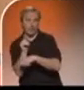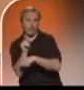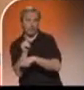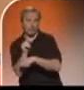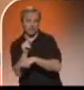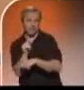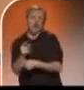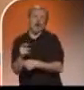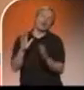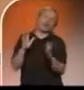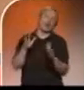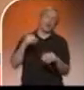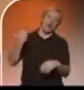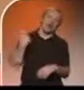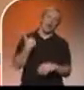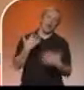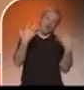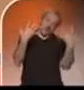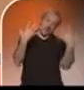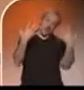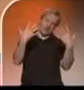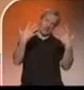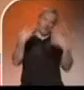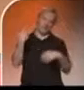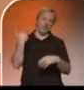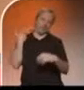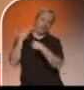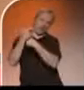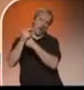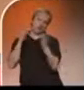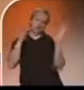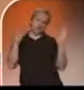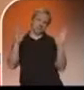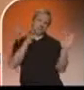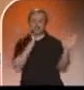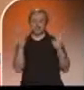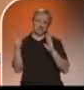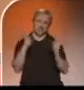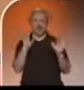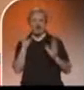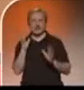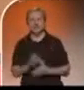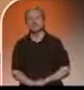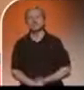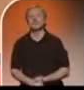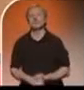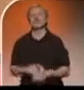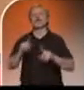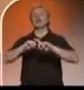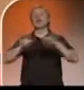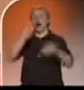12. Mm-hmm. To se týká asi těch operací dioptrií. Potom se mě vlastně ptají